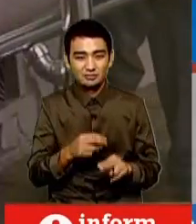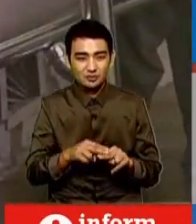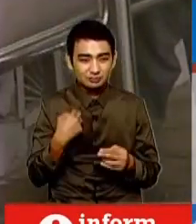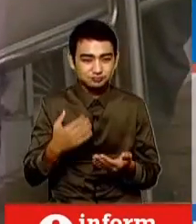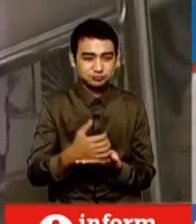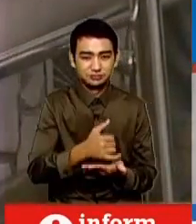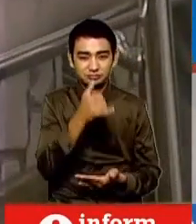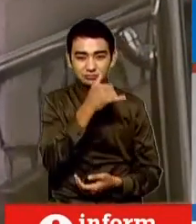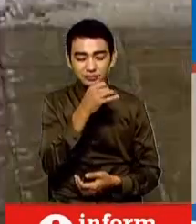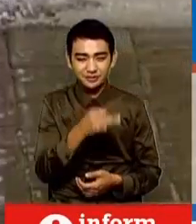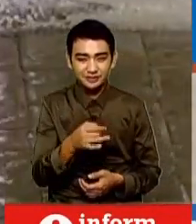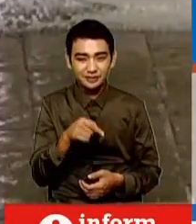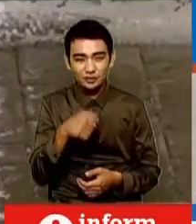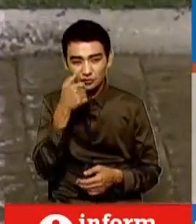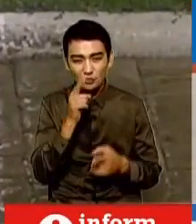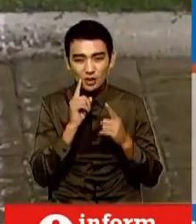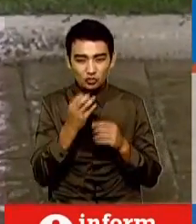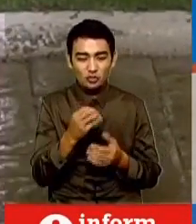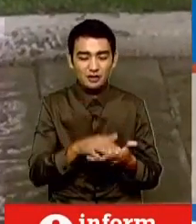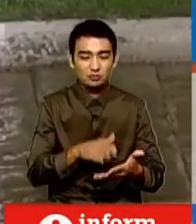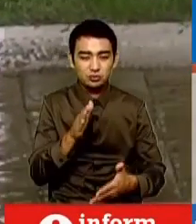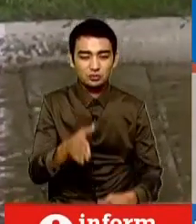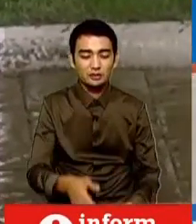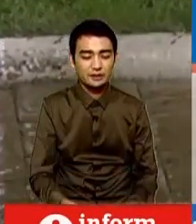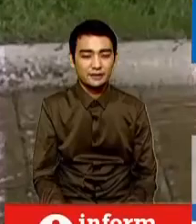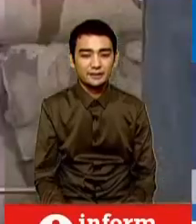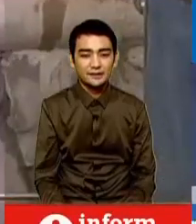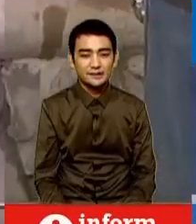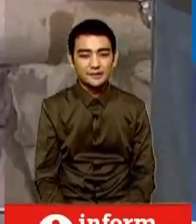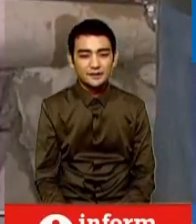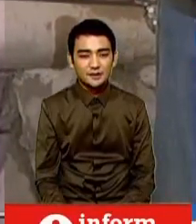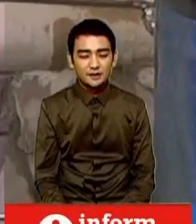уақытта тағы өткізілмек. Айгүл Мырзағалиқызы, Информбюро, Ақмола облысы.